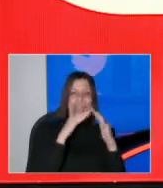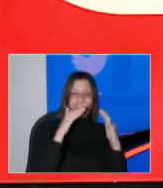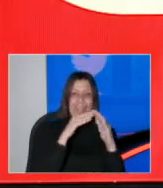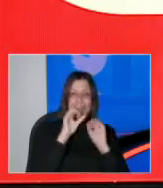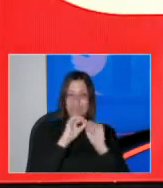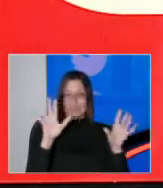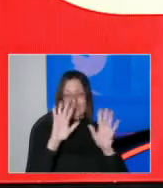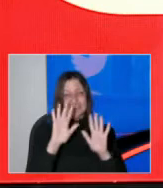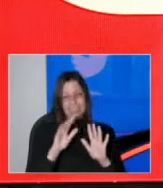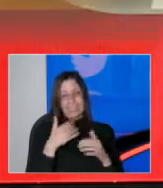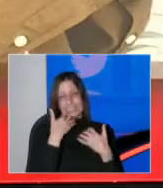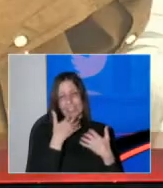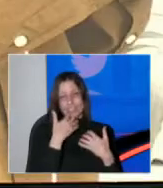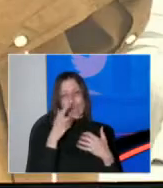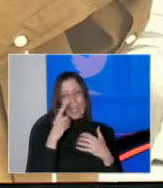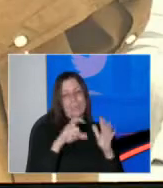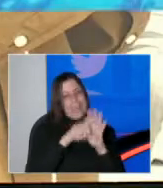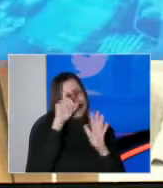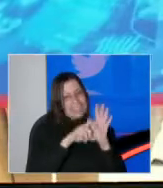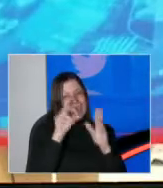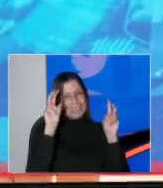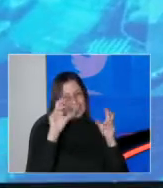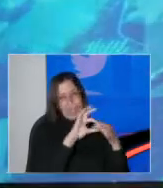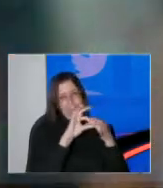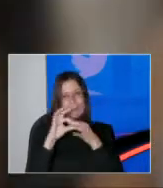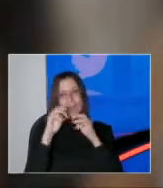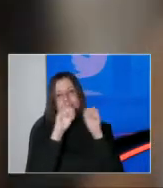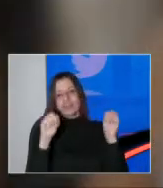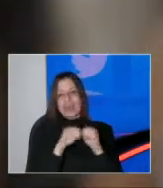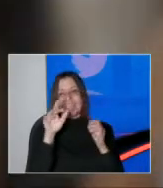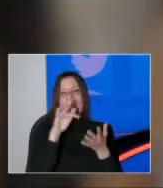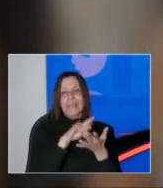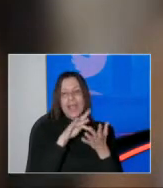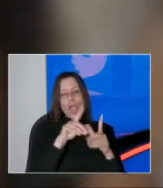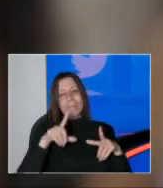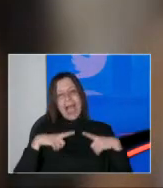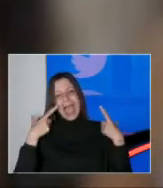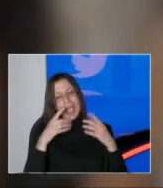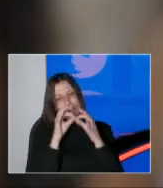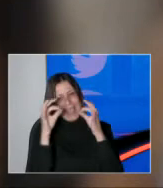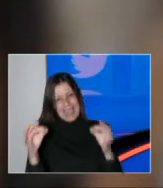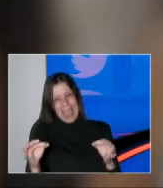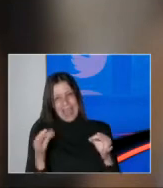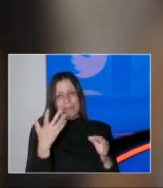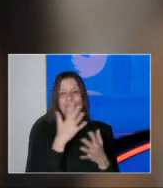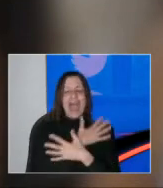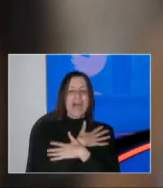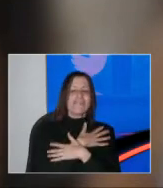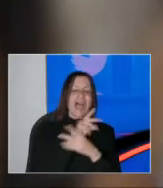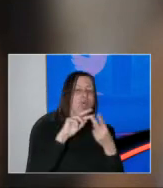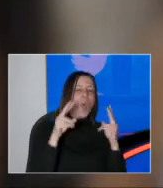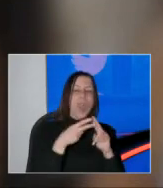העלתה סטורי באינסטגרם וציטטה את המשפט הבא, משפחה הוא המקום בו החיים מתחילים והאהבה לעולם